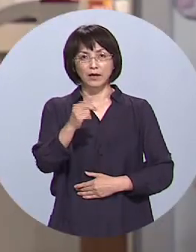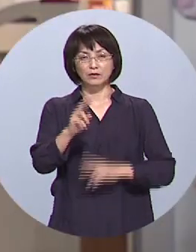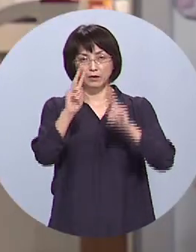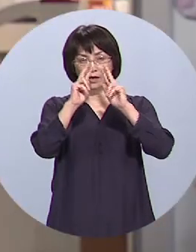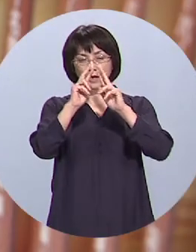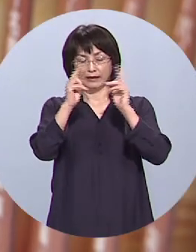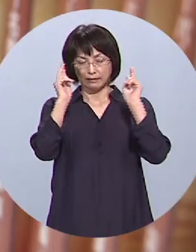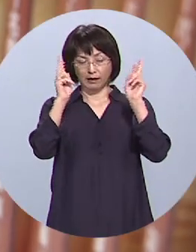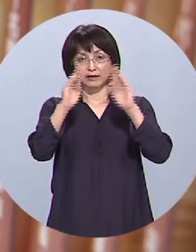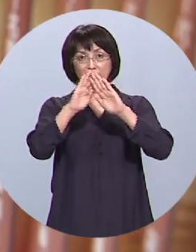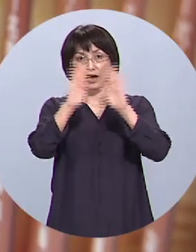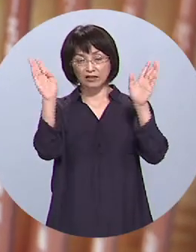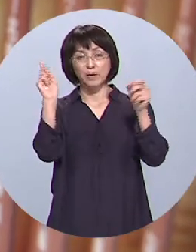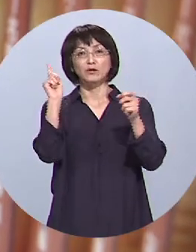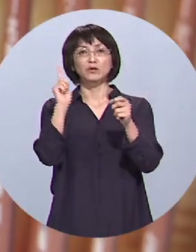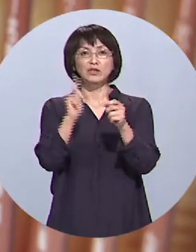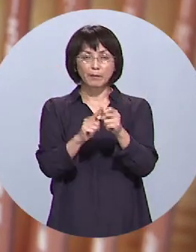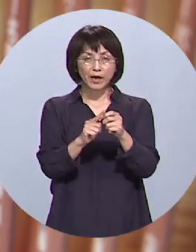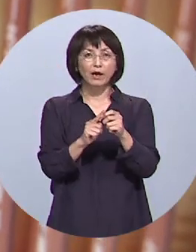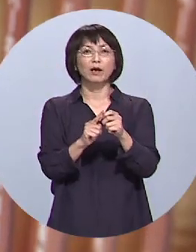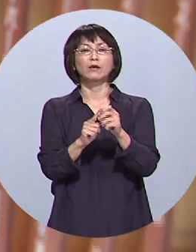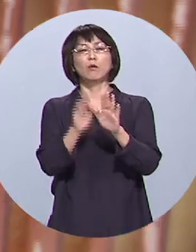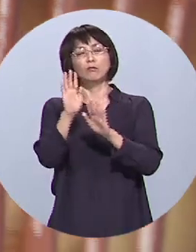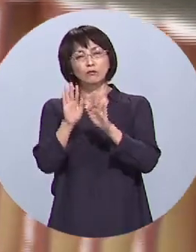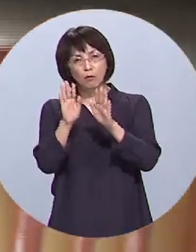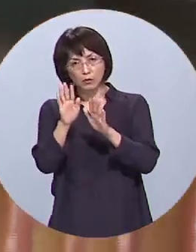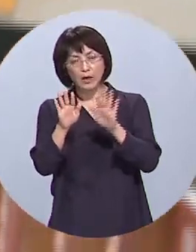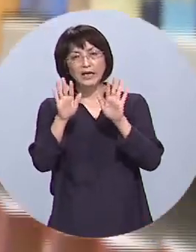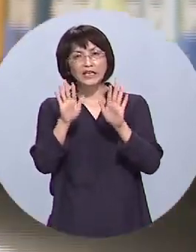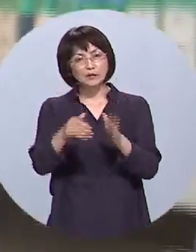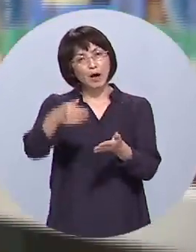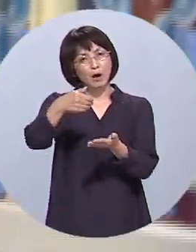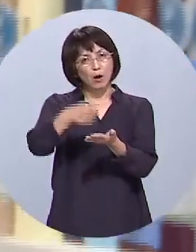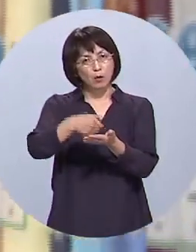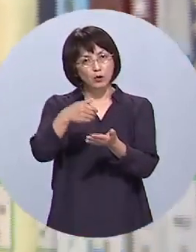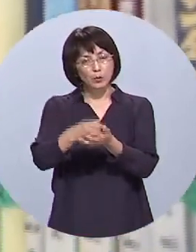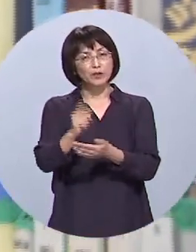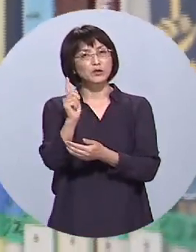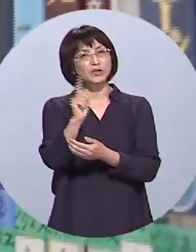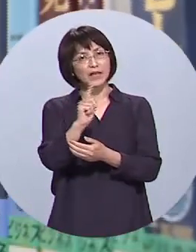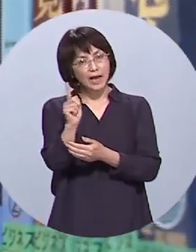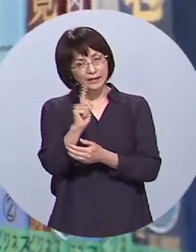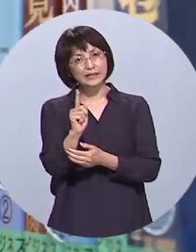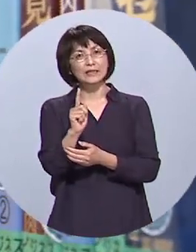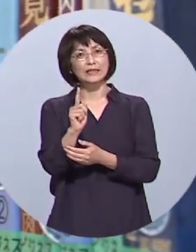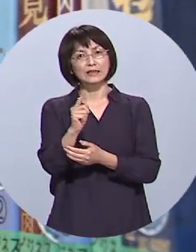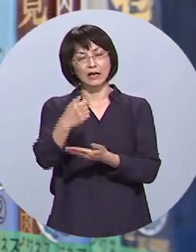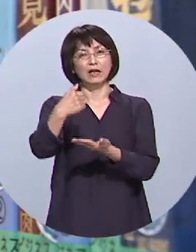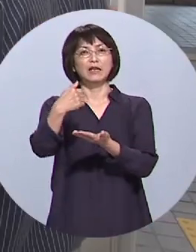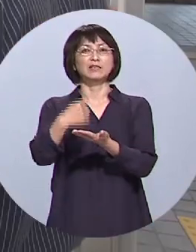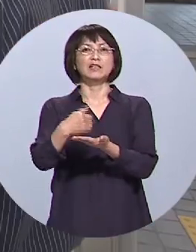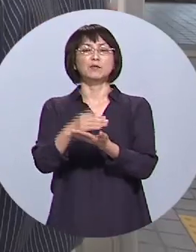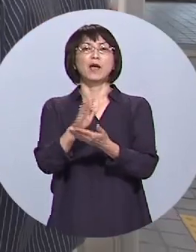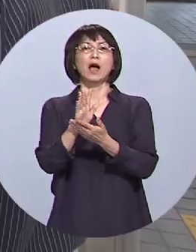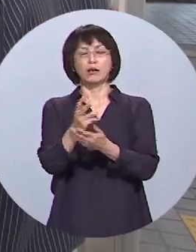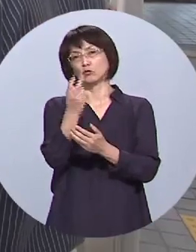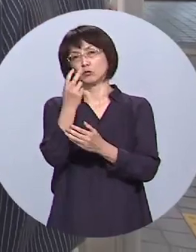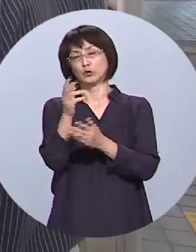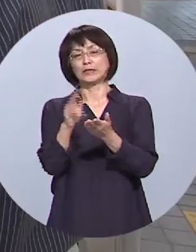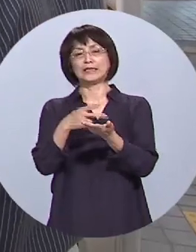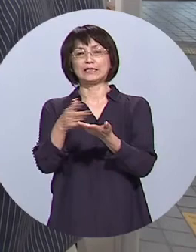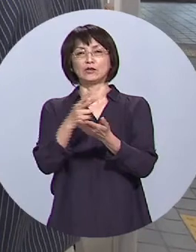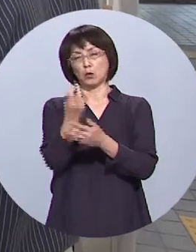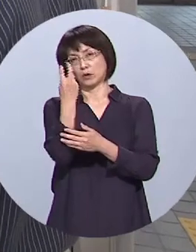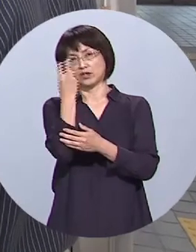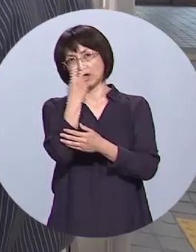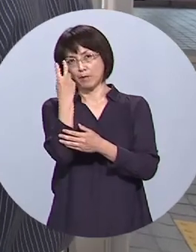のための準備や市場の動向、今何が求められているのか解説してくれる資料を調べましょう。